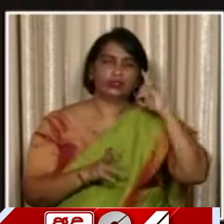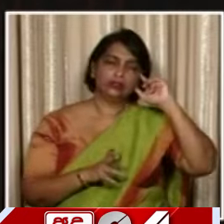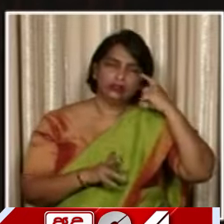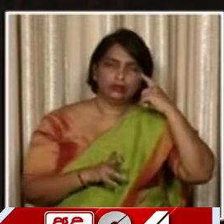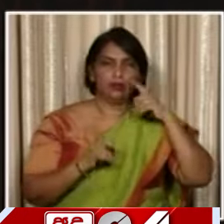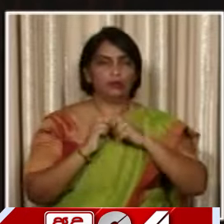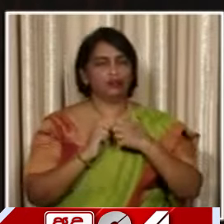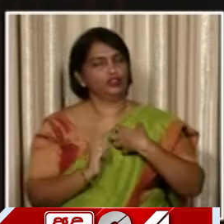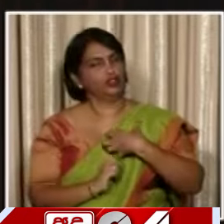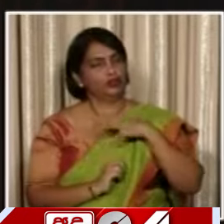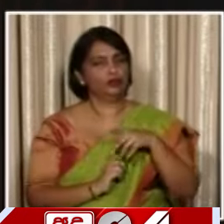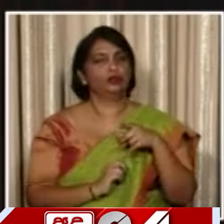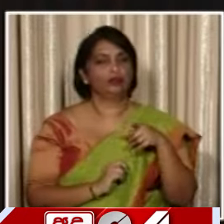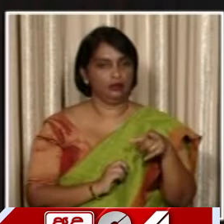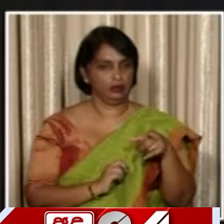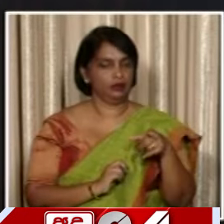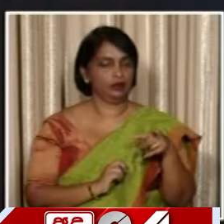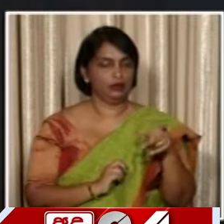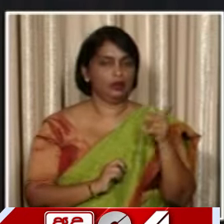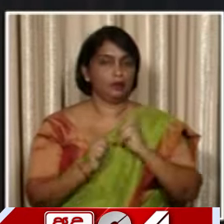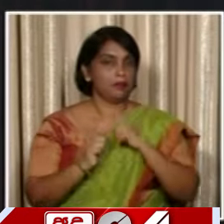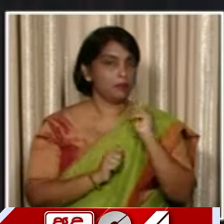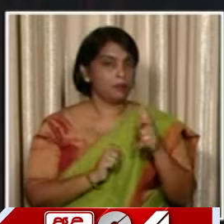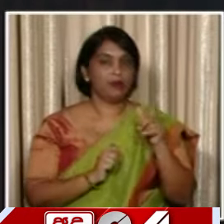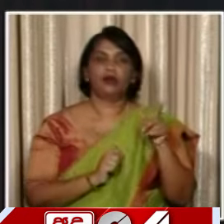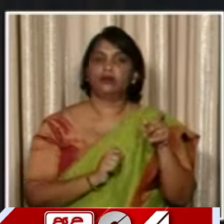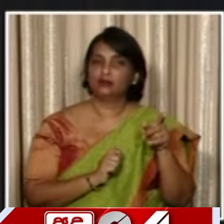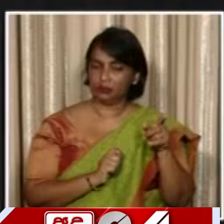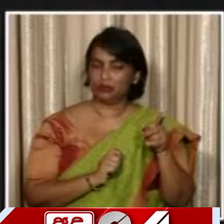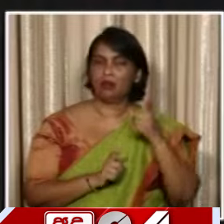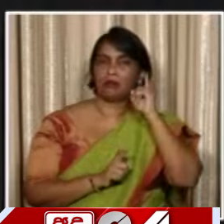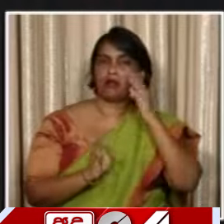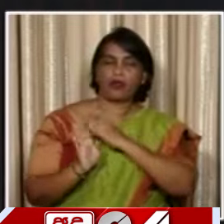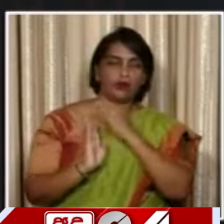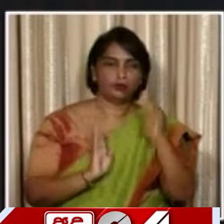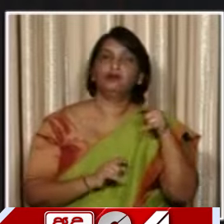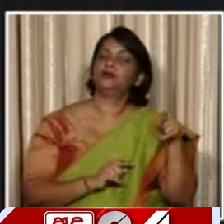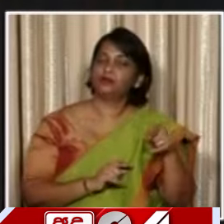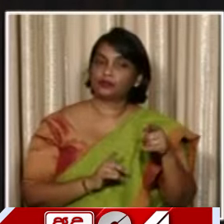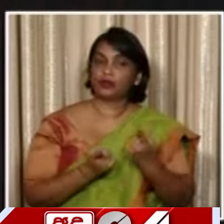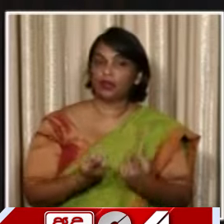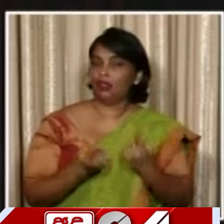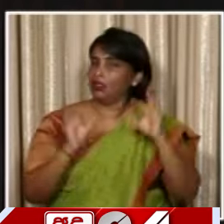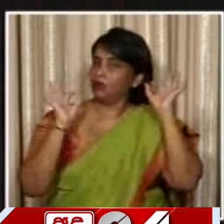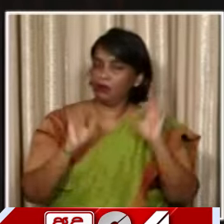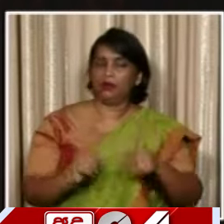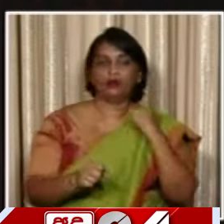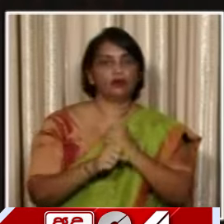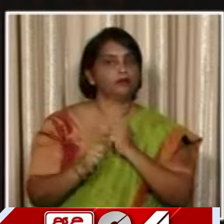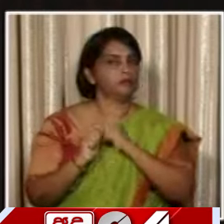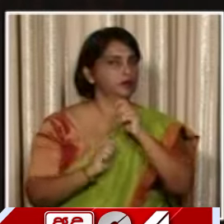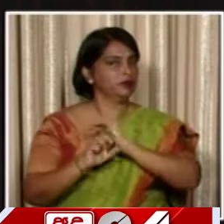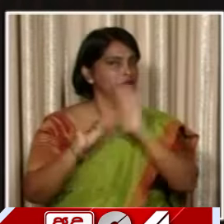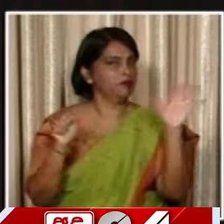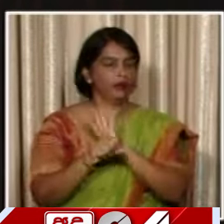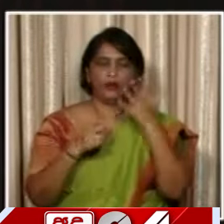කනගාටුවකට දුකටපත් වෙලා තිබුණ මේ ඔවුන්ගේ ඒ ගෙවීම් සම්බන්ධයෙන් ප්‍රමාද වීම ඒක නිසා ඒවා හිඟයකින් තොරව රජයට ගෙවන්න පුළුවන් වෙලා